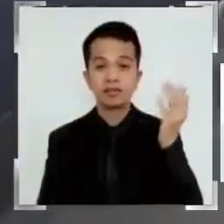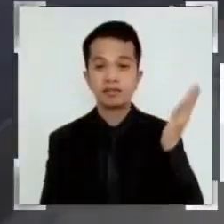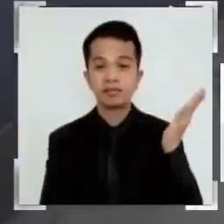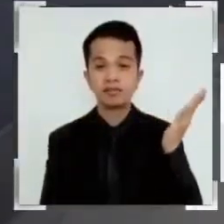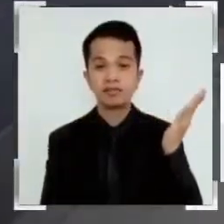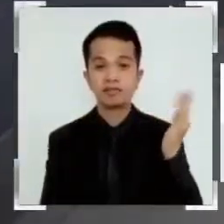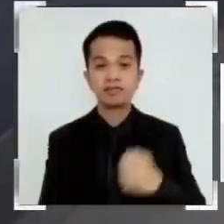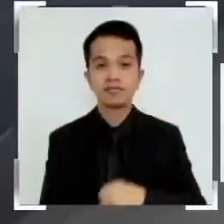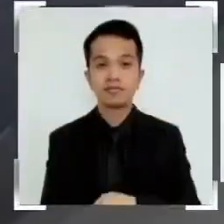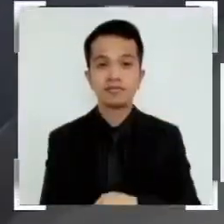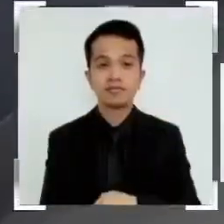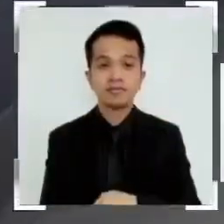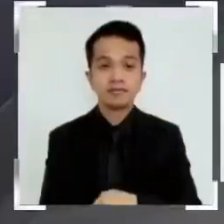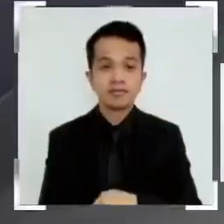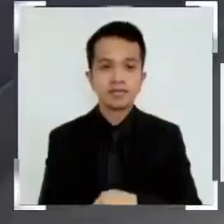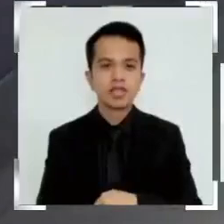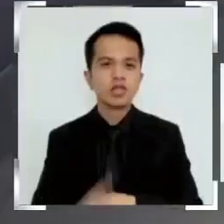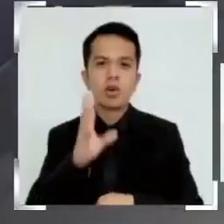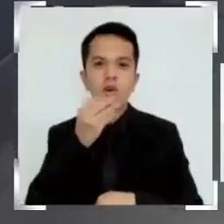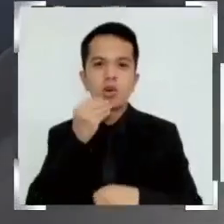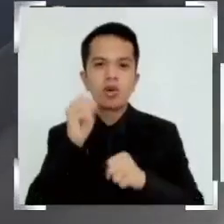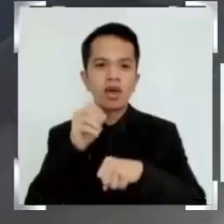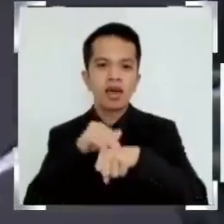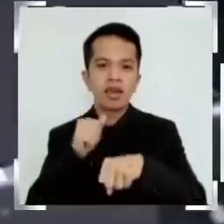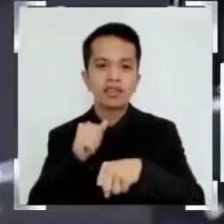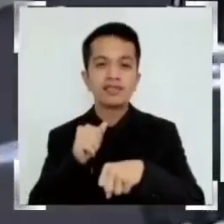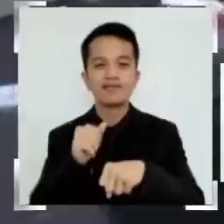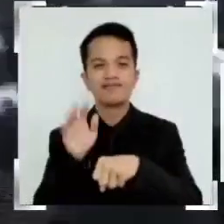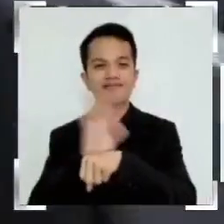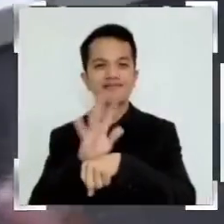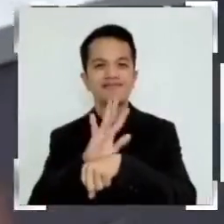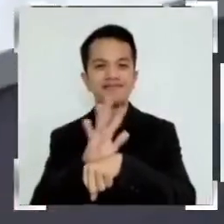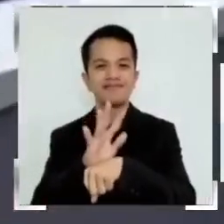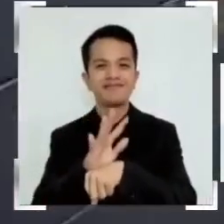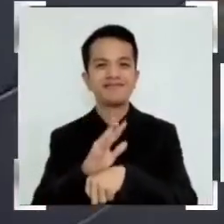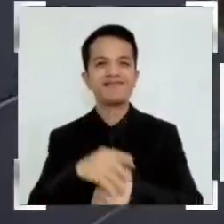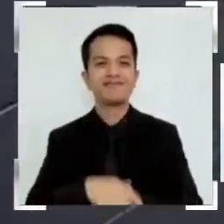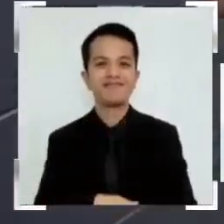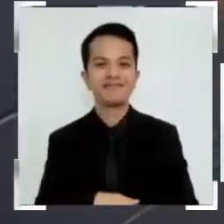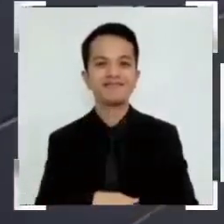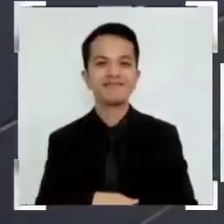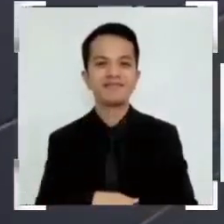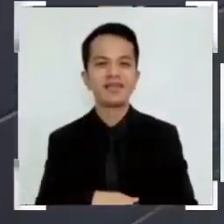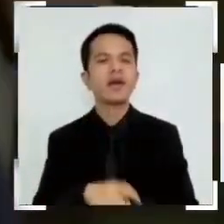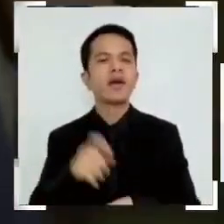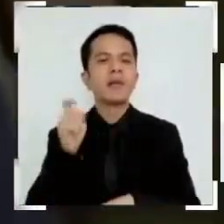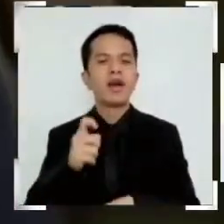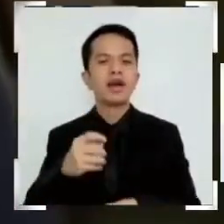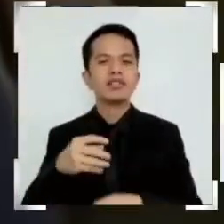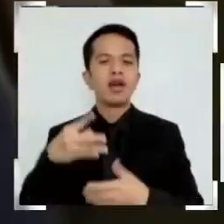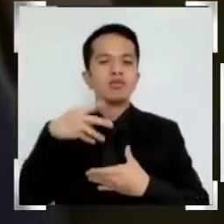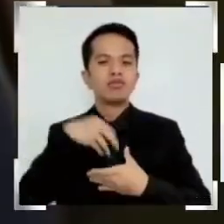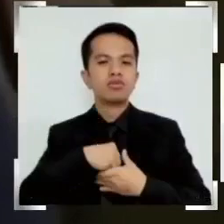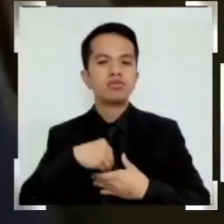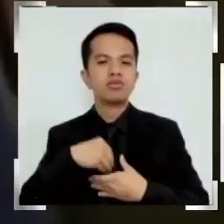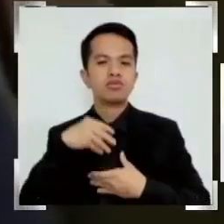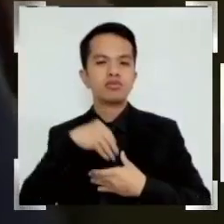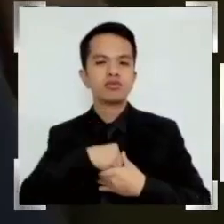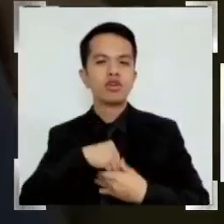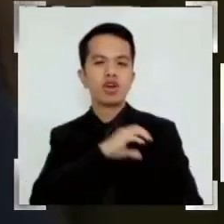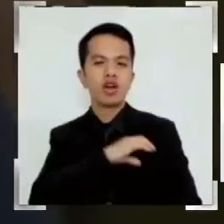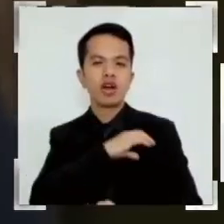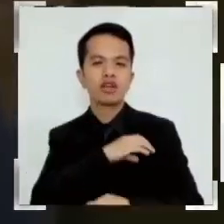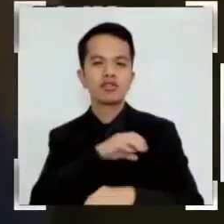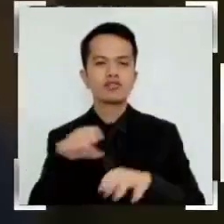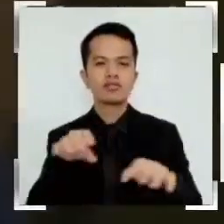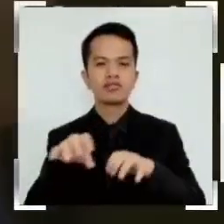Who you gonna call? O diba? Dapat feel na feel ang character. Because of my love sa character, I